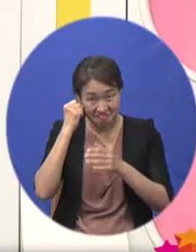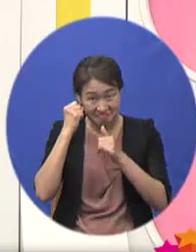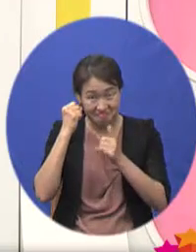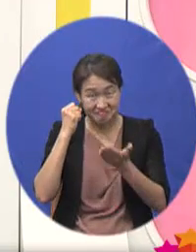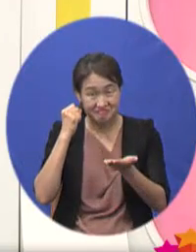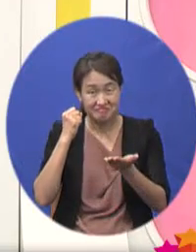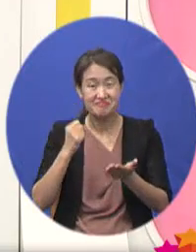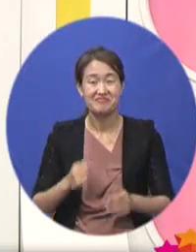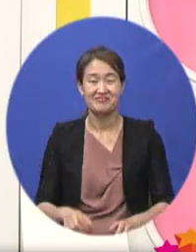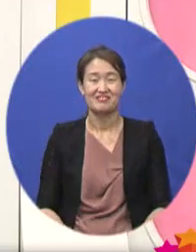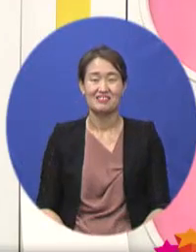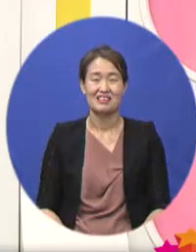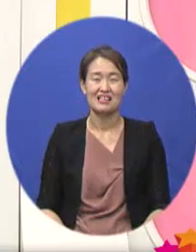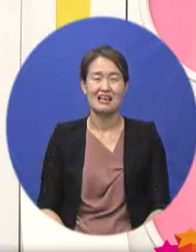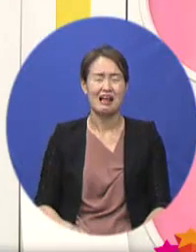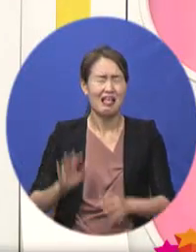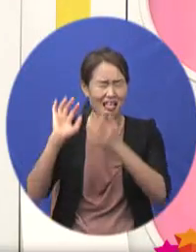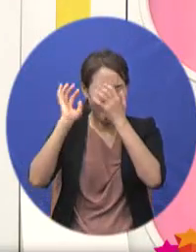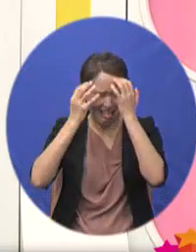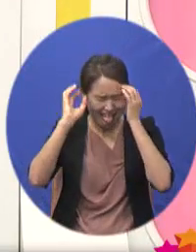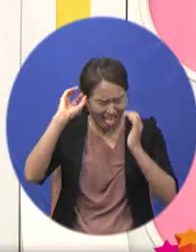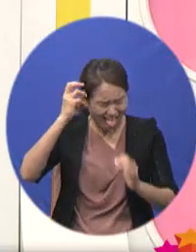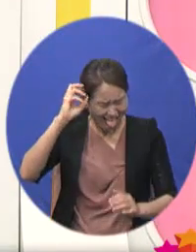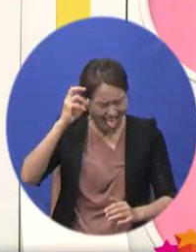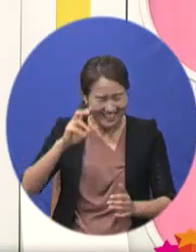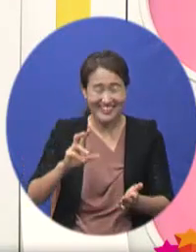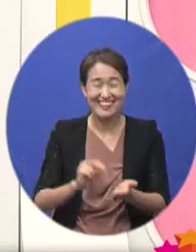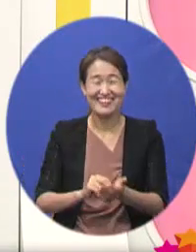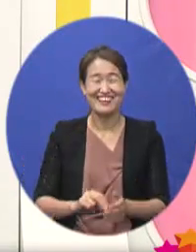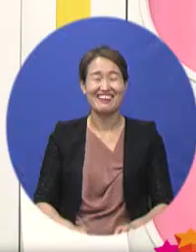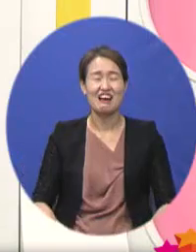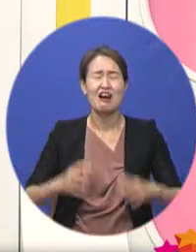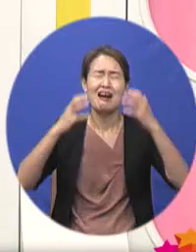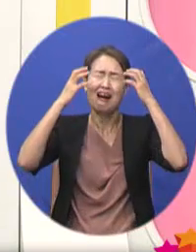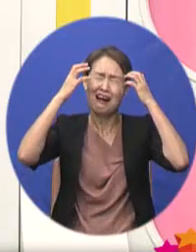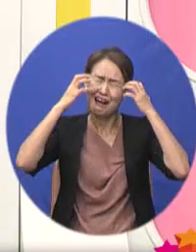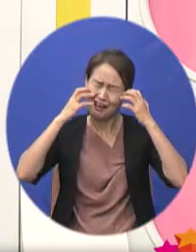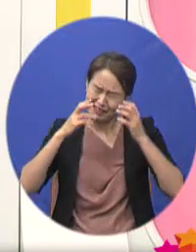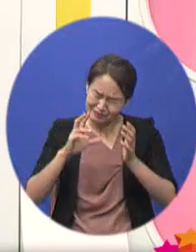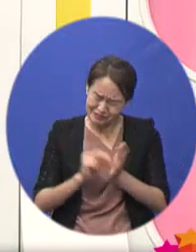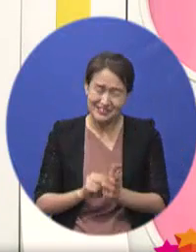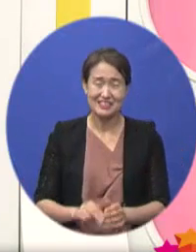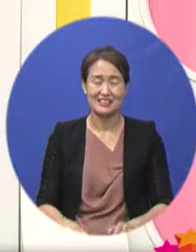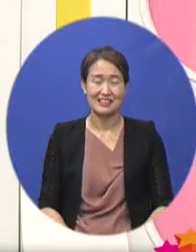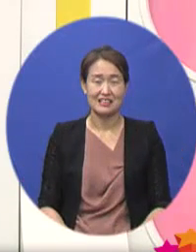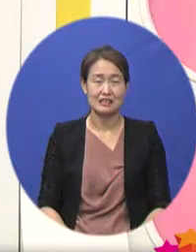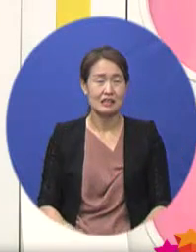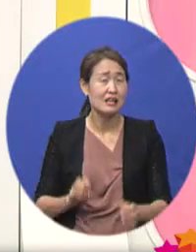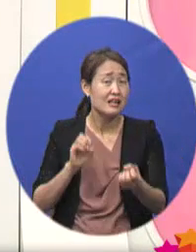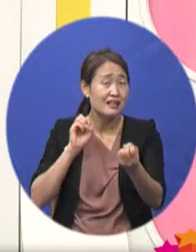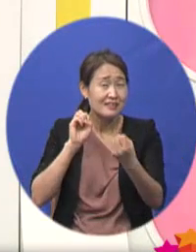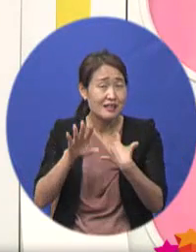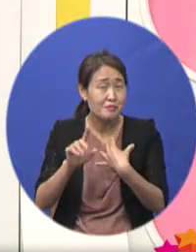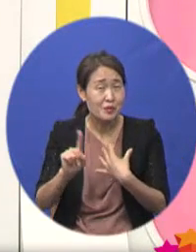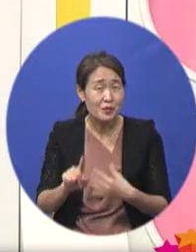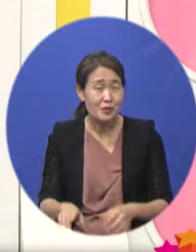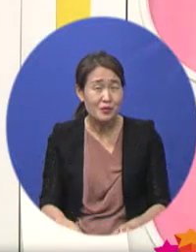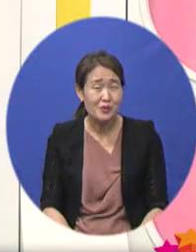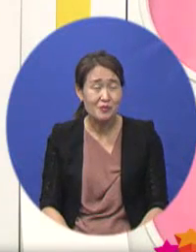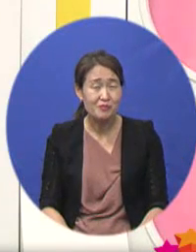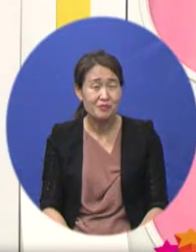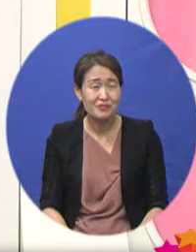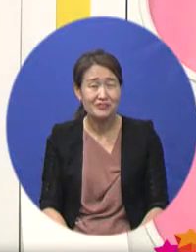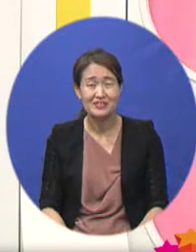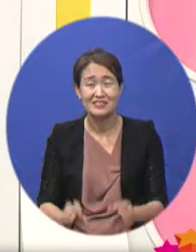기억나요? 기억이 네, 그 기억이 왔다 갔다 하네요, 제가 어떻게. 날씨가 더워서. 네. 그 답이 뭐였죠? 정답이?